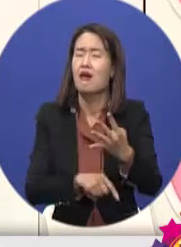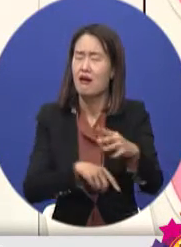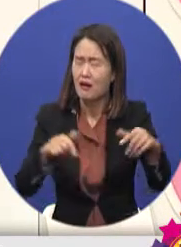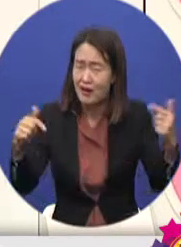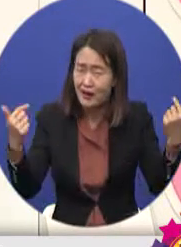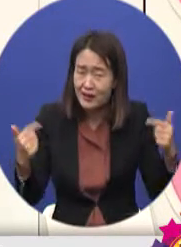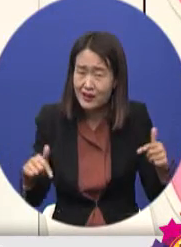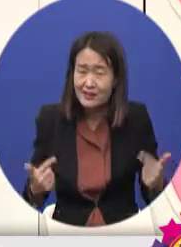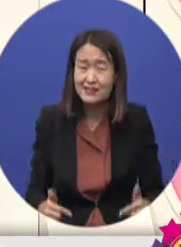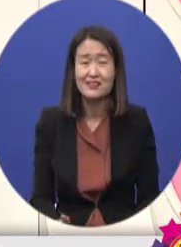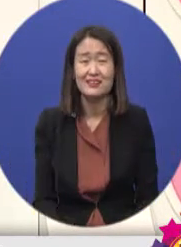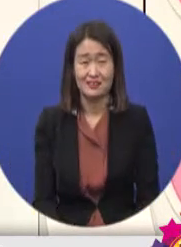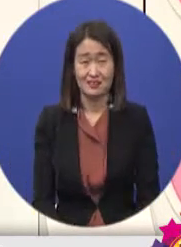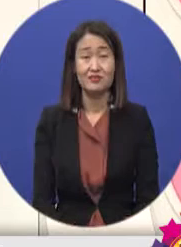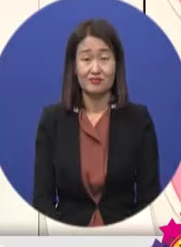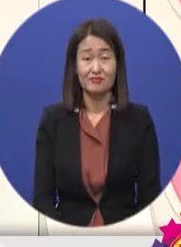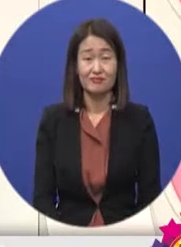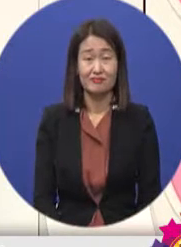네. 뭐,